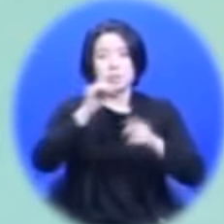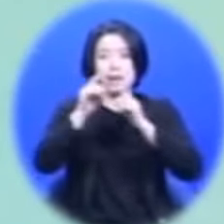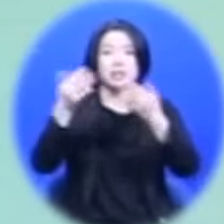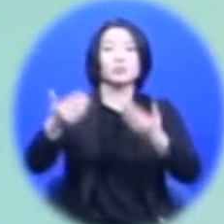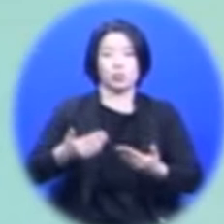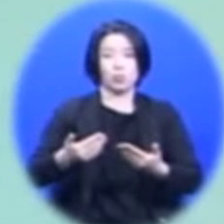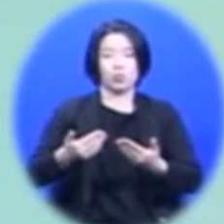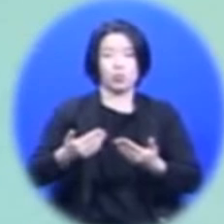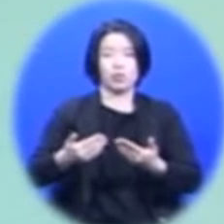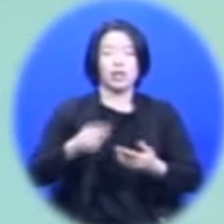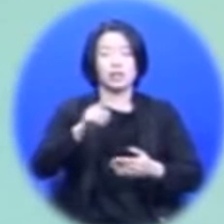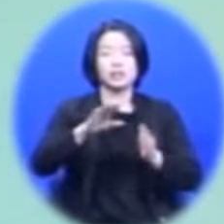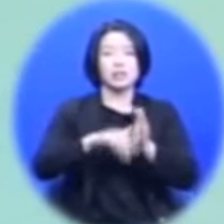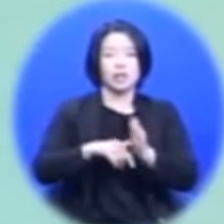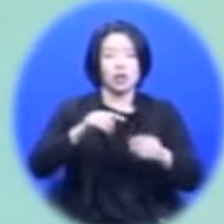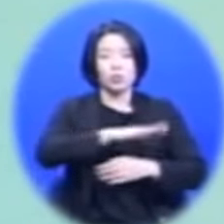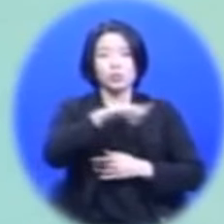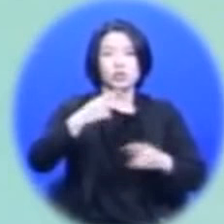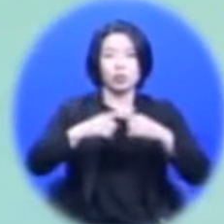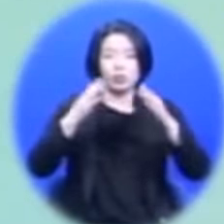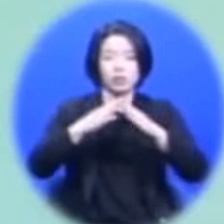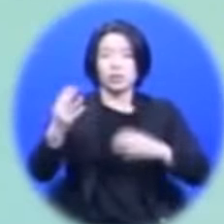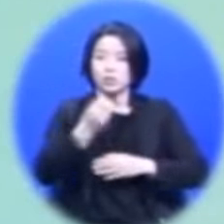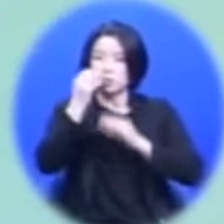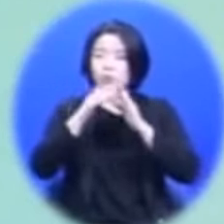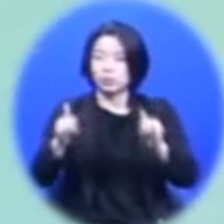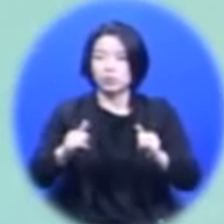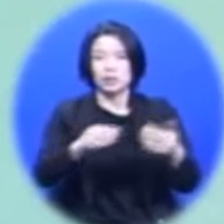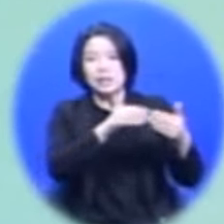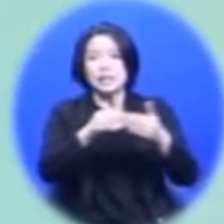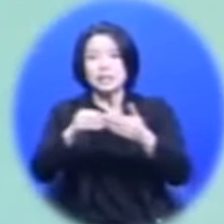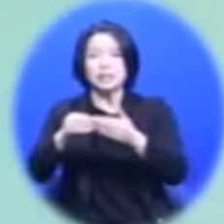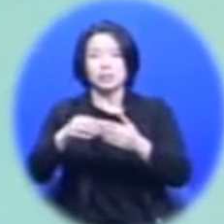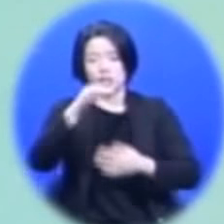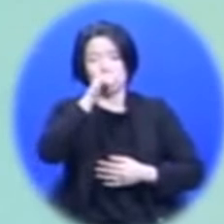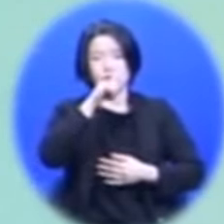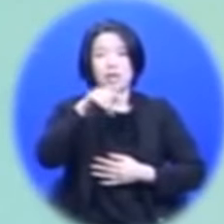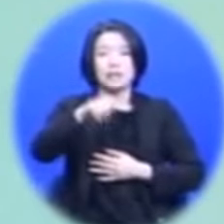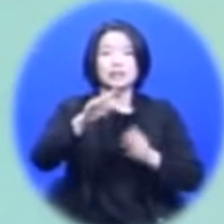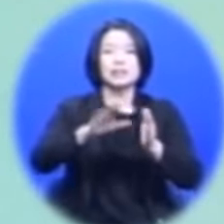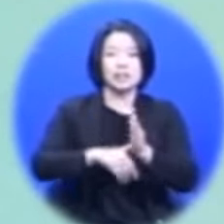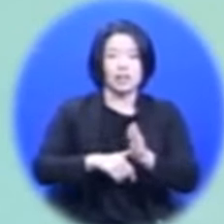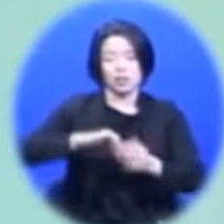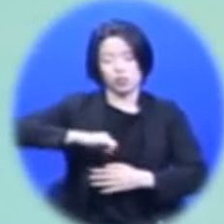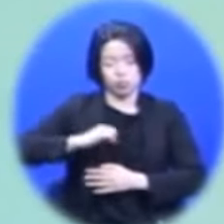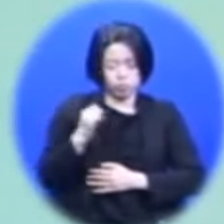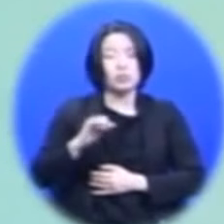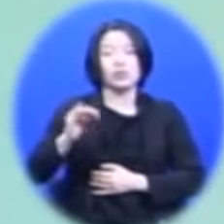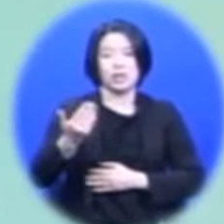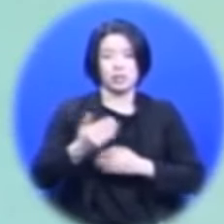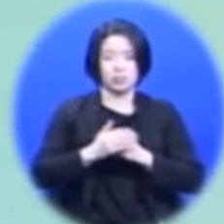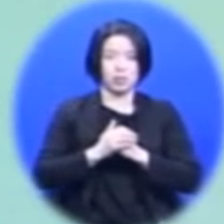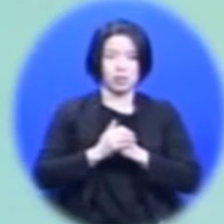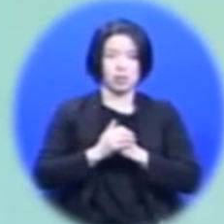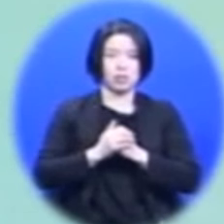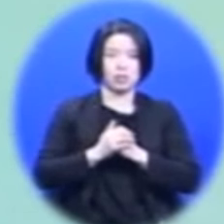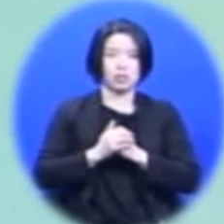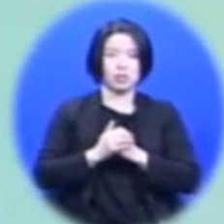겁니다. 우리 교회를, 여러분 성도들을 이렇게 이끄실 겁니다. 그러면 그때는 순종입니다.